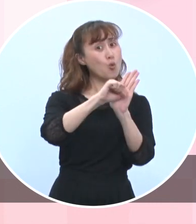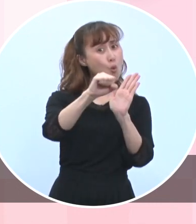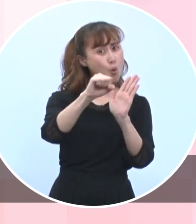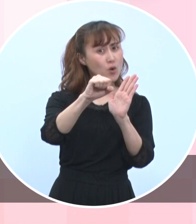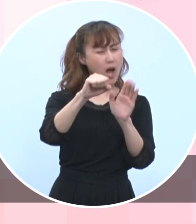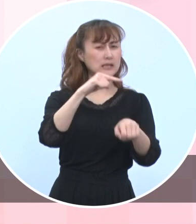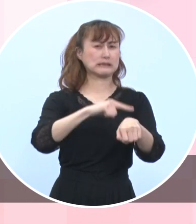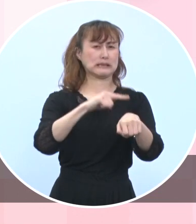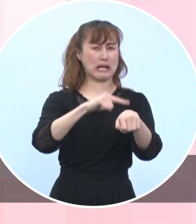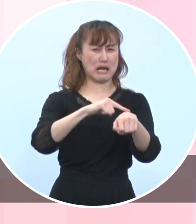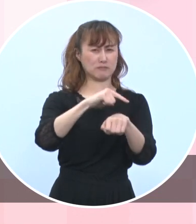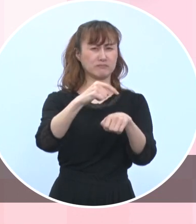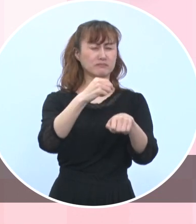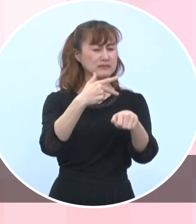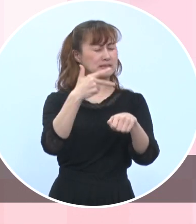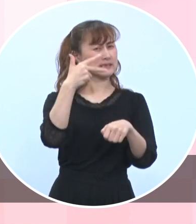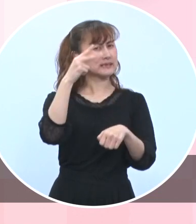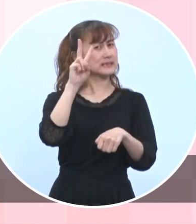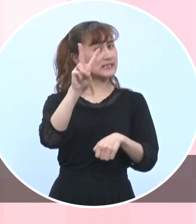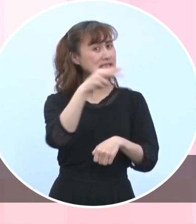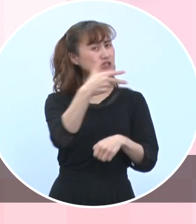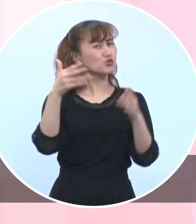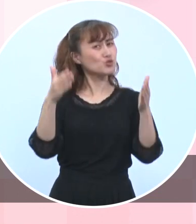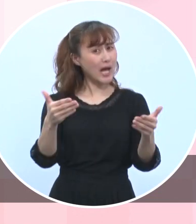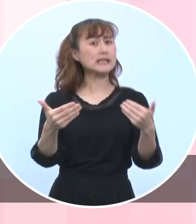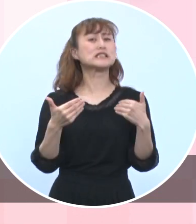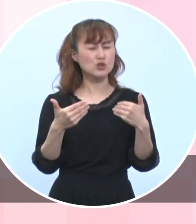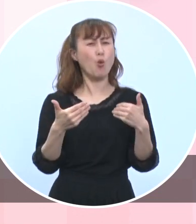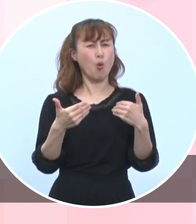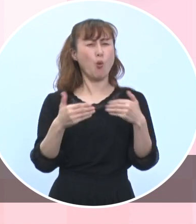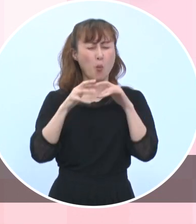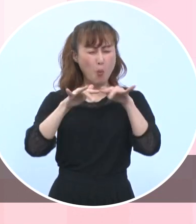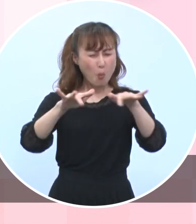、流行が始まる前に接種しましょう。